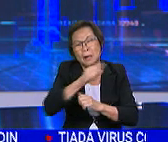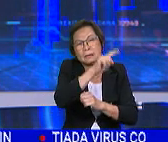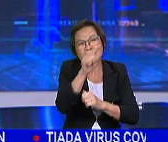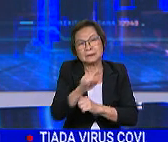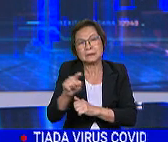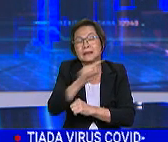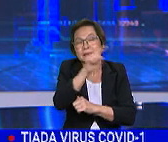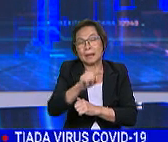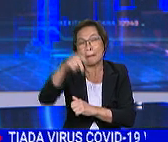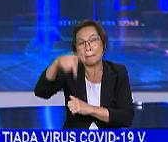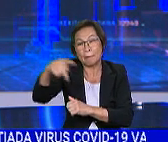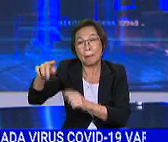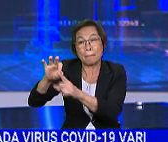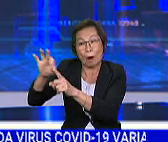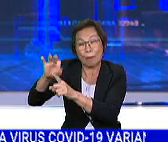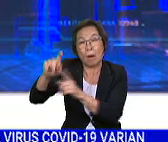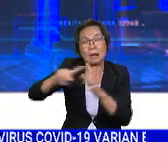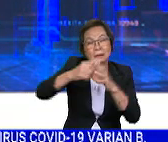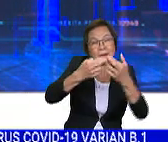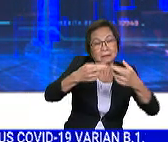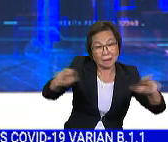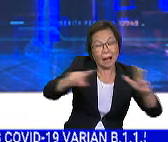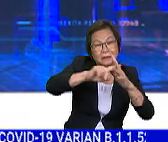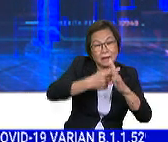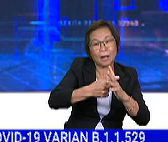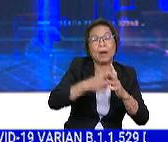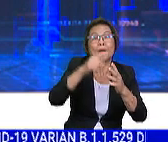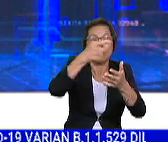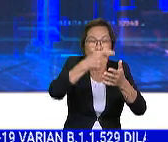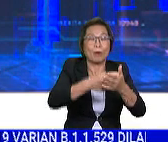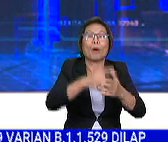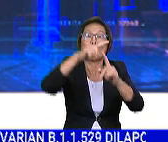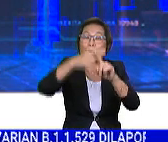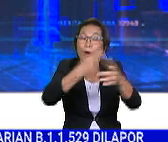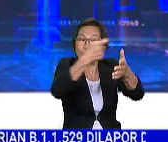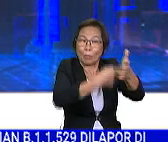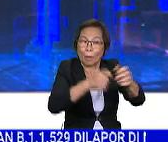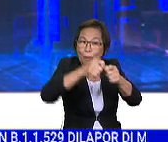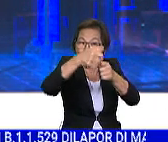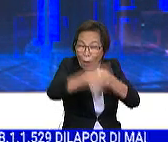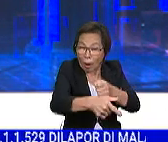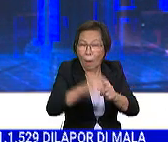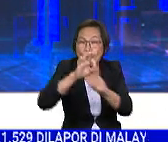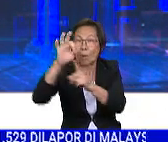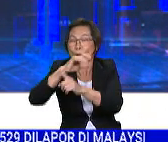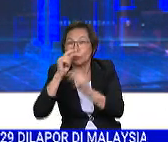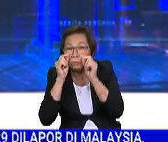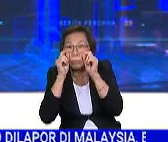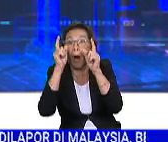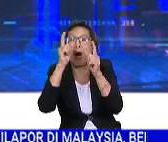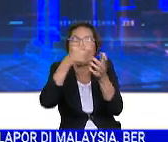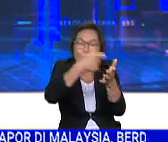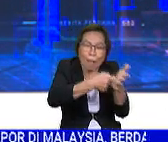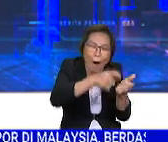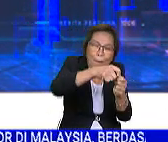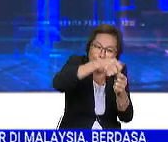Pinang ZPP melancarkan Bulan Zakat Negeri Pulau Pinang bertujuan menyemarak kesedaran berzakat